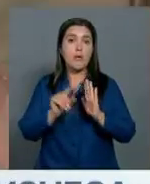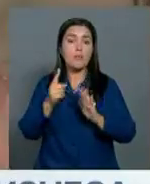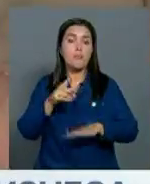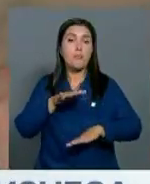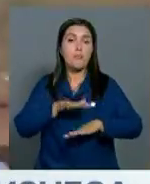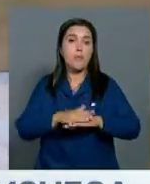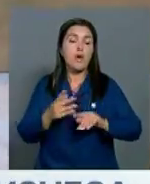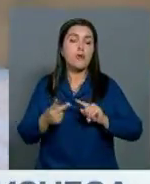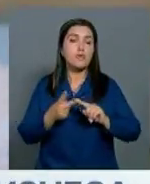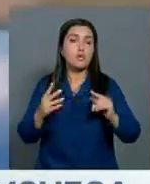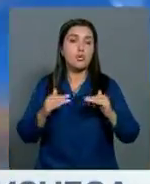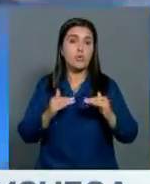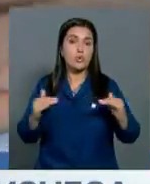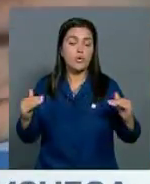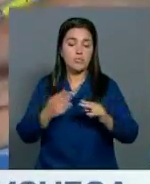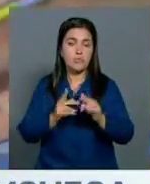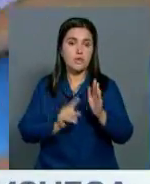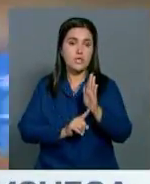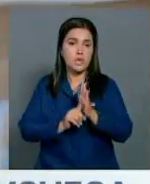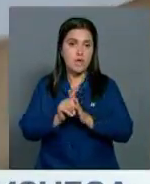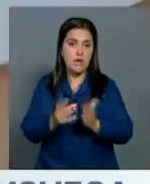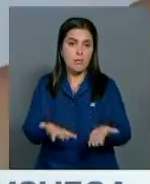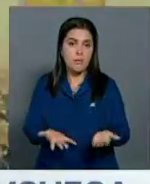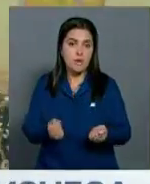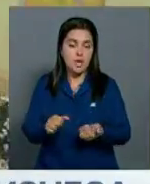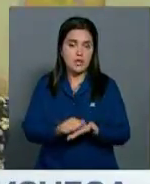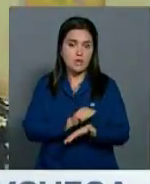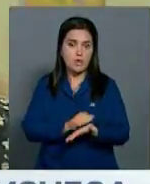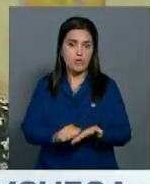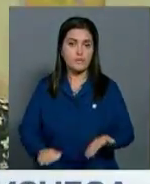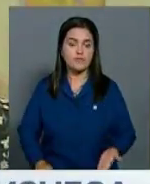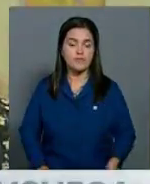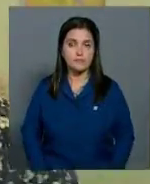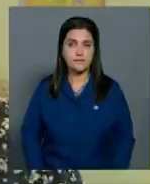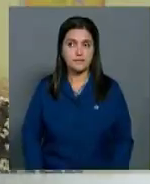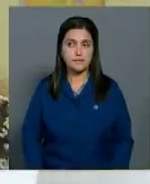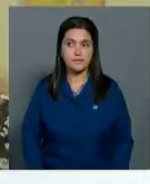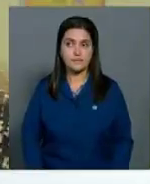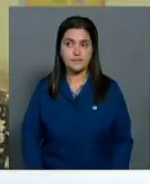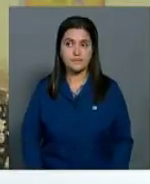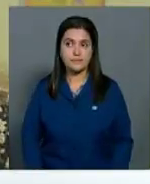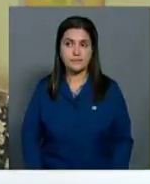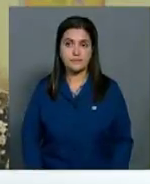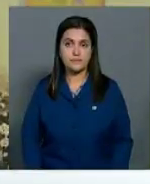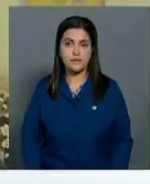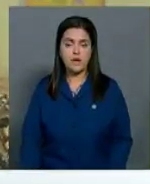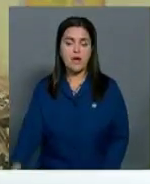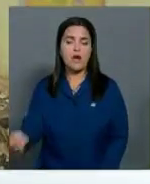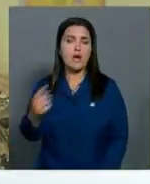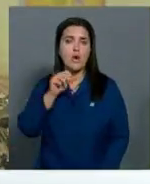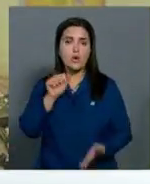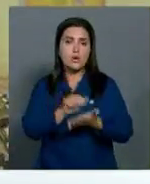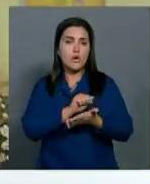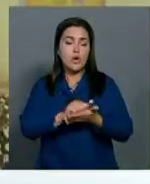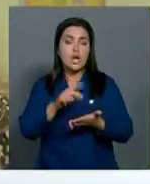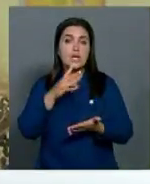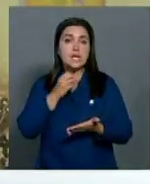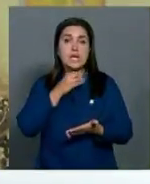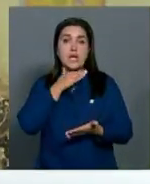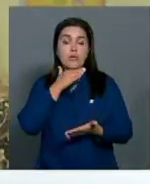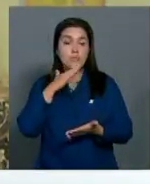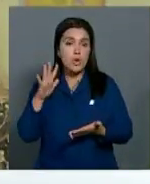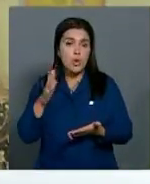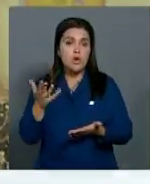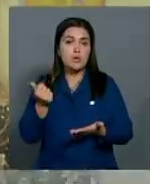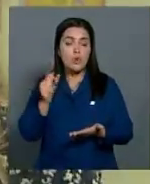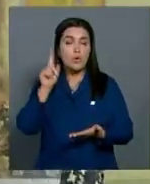второго уровня, который уже начал принимать документы. Самое главное – небольшой пакет документов и, естественно,